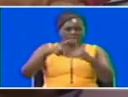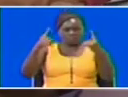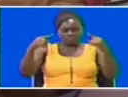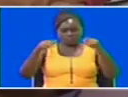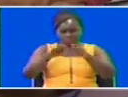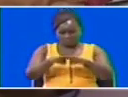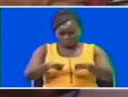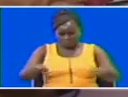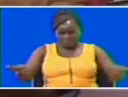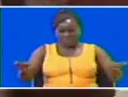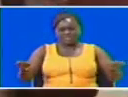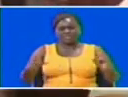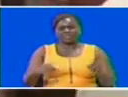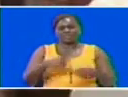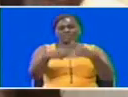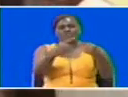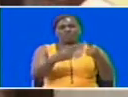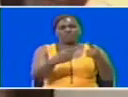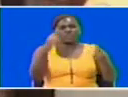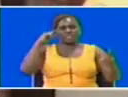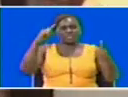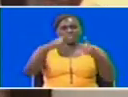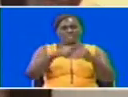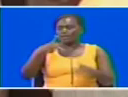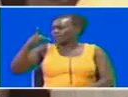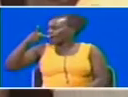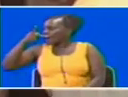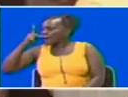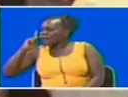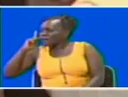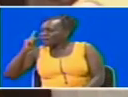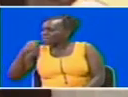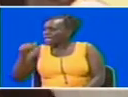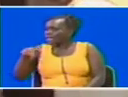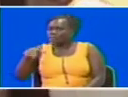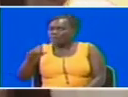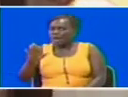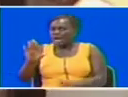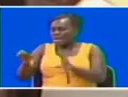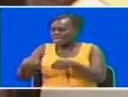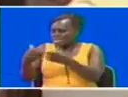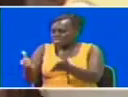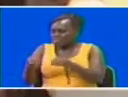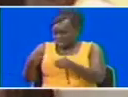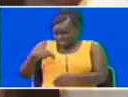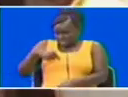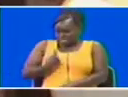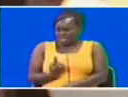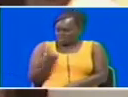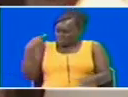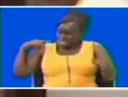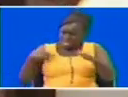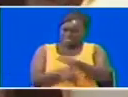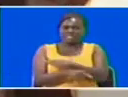Sustainable Development Goals. Kalonzo, ili usiambiwe hawa watu watakupatia, mimi nitaingia